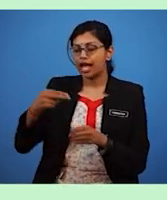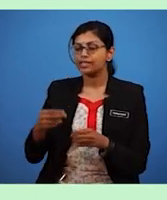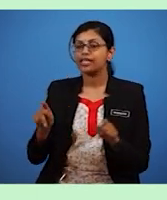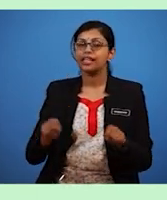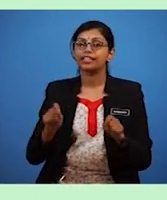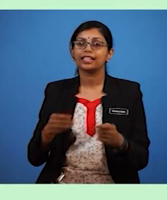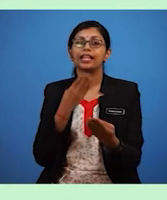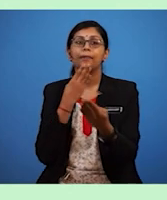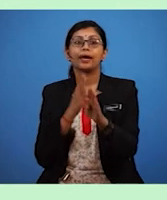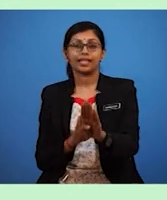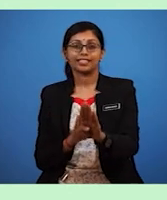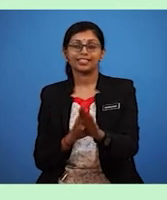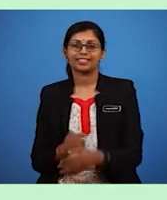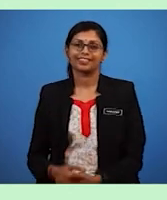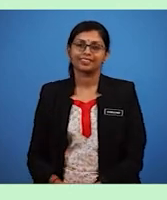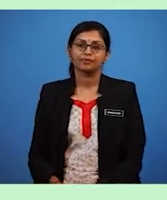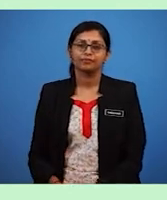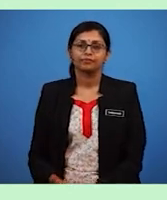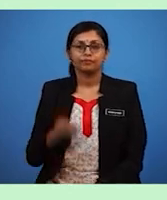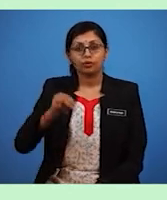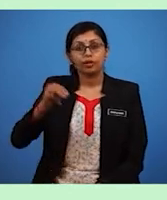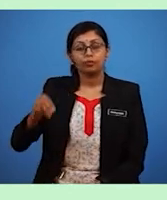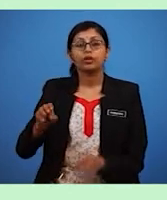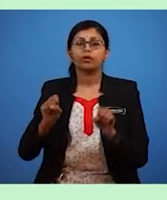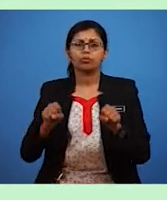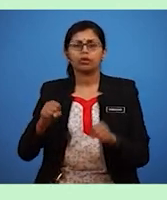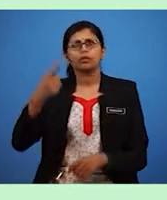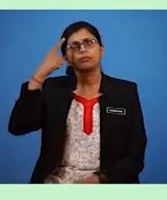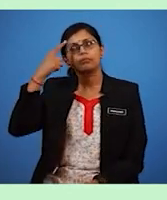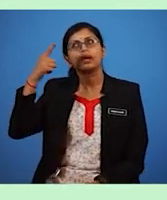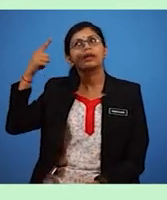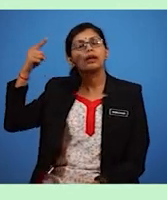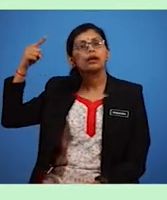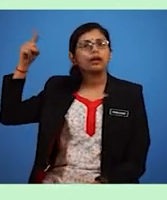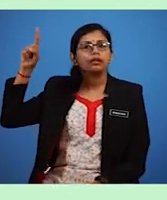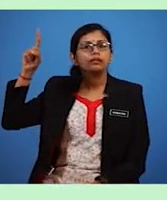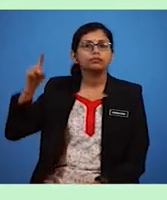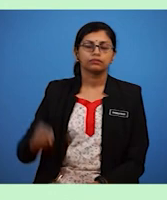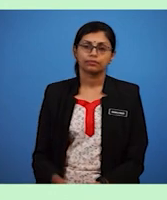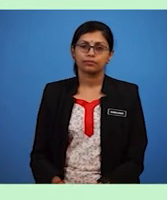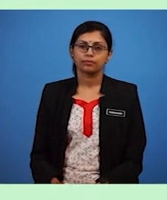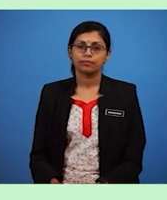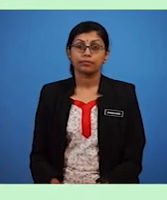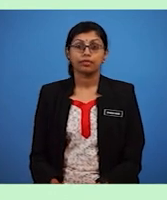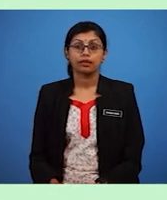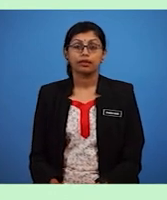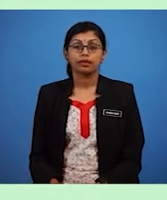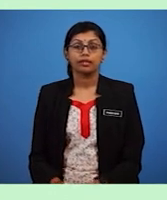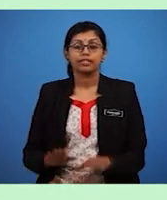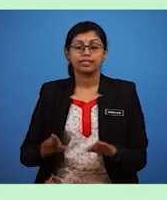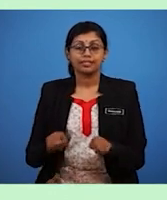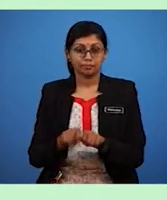balas. Murid-murid boleh bayangkan hal ini seperti